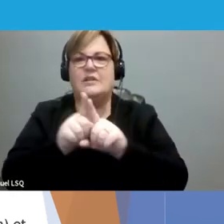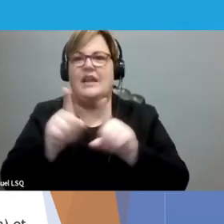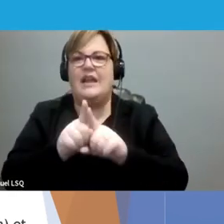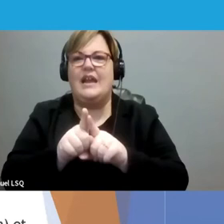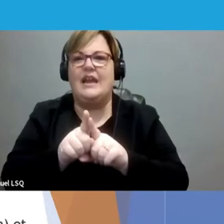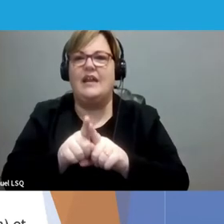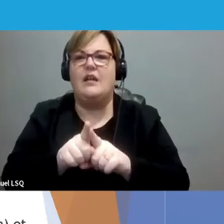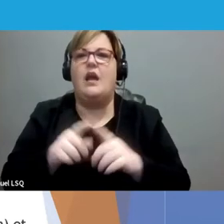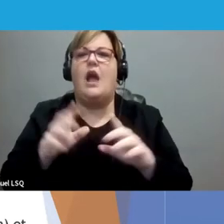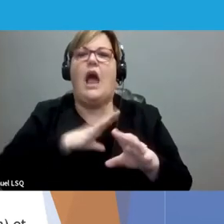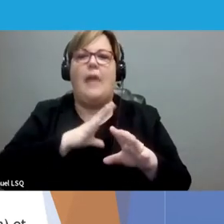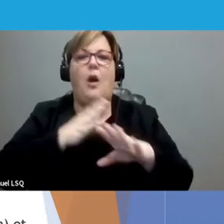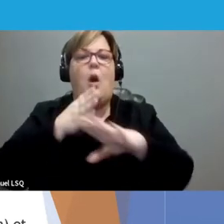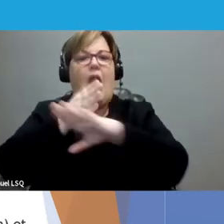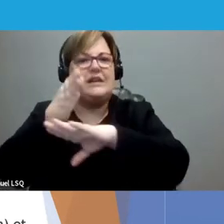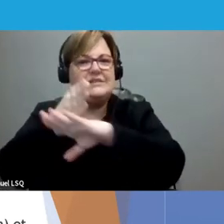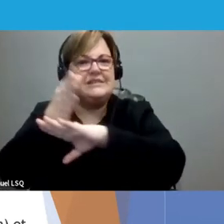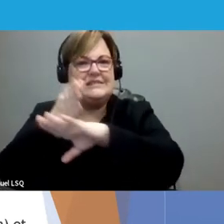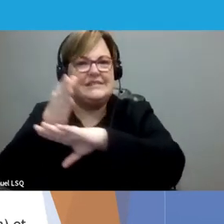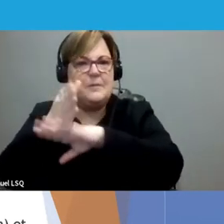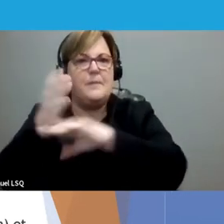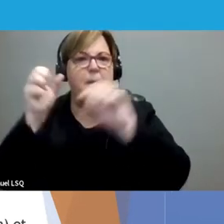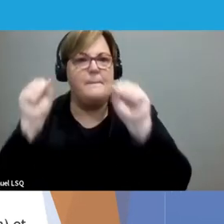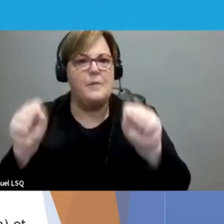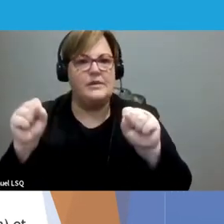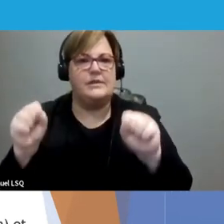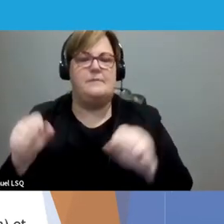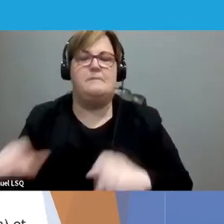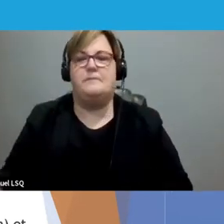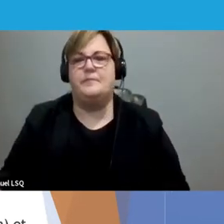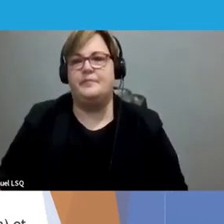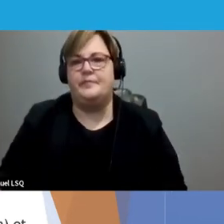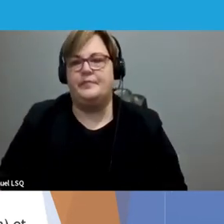sont accessibles au sein de leur milieu.